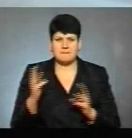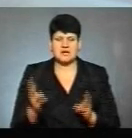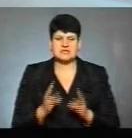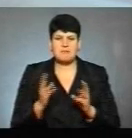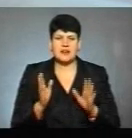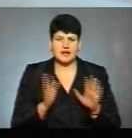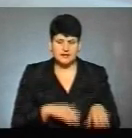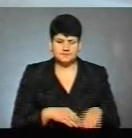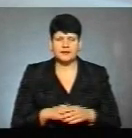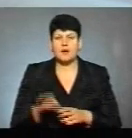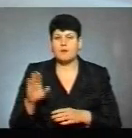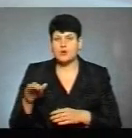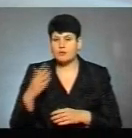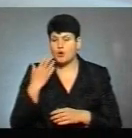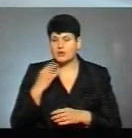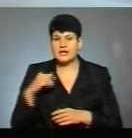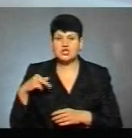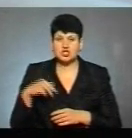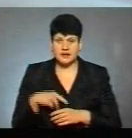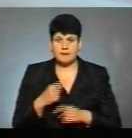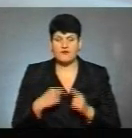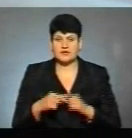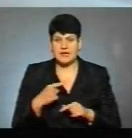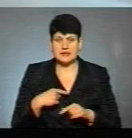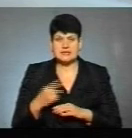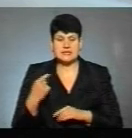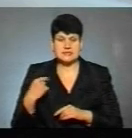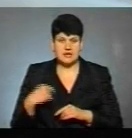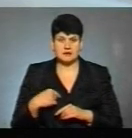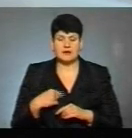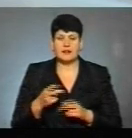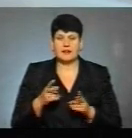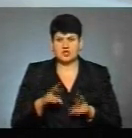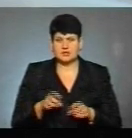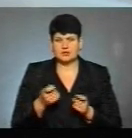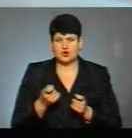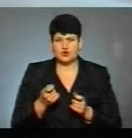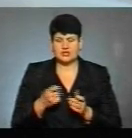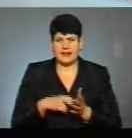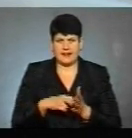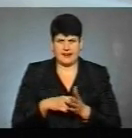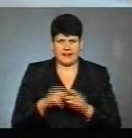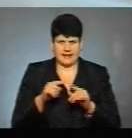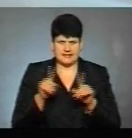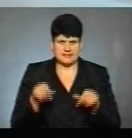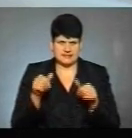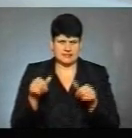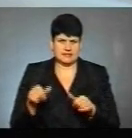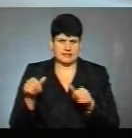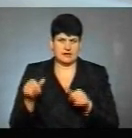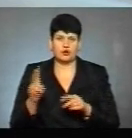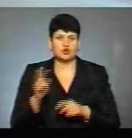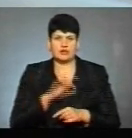Ми тоді, коли йшли, вже верталися назад, лишилося трохи листівок, хто